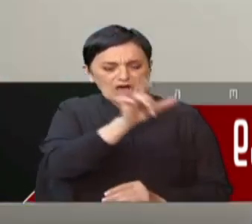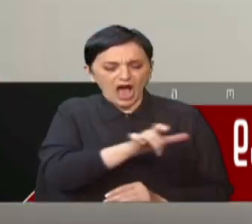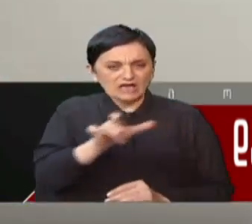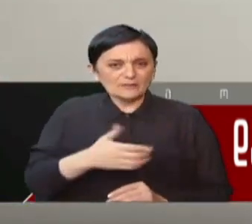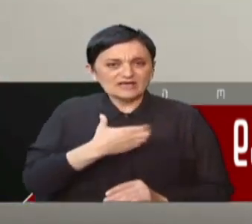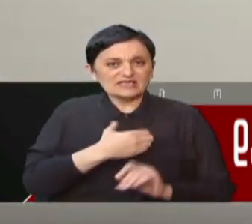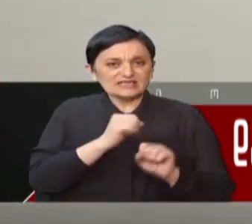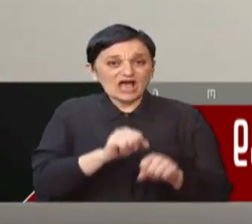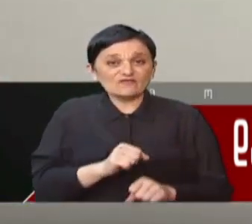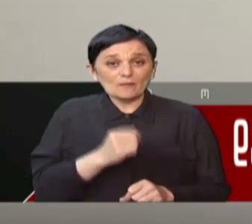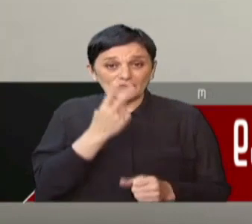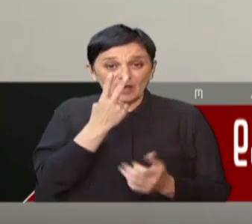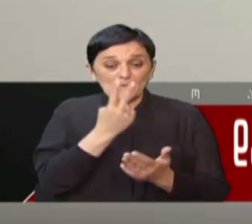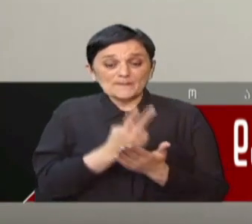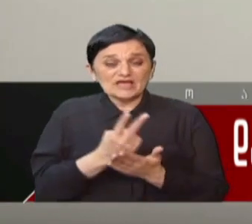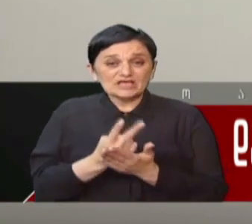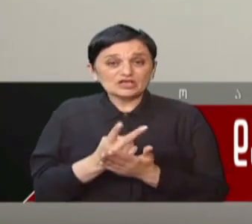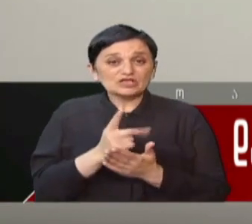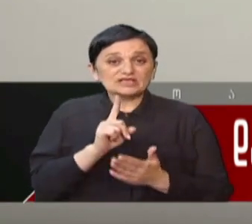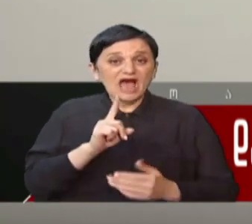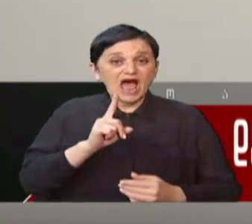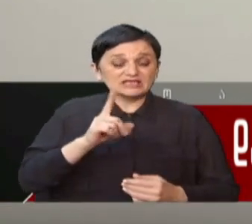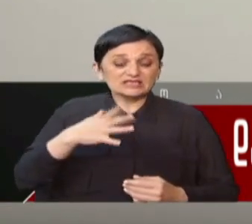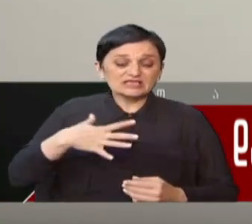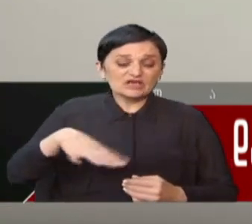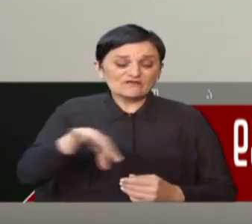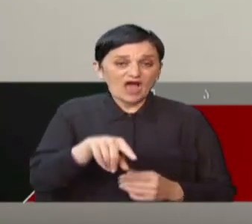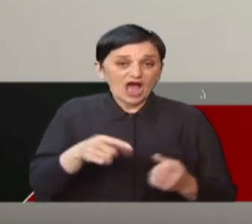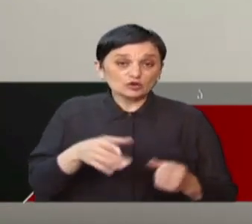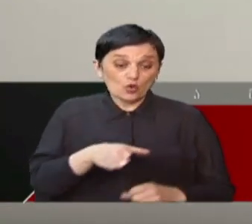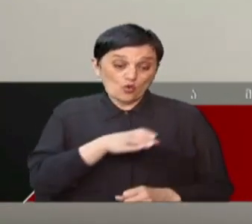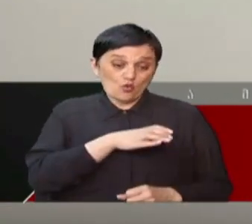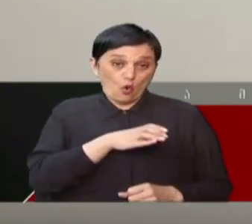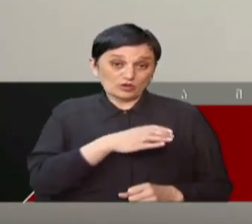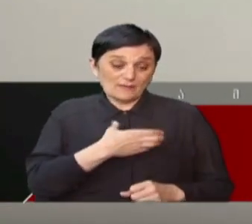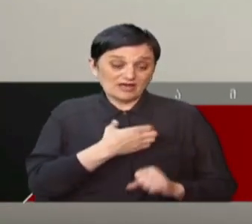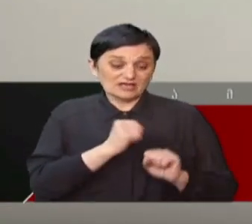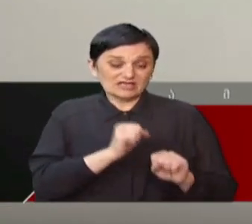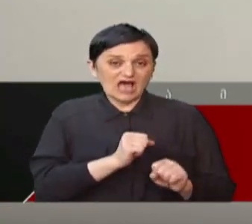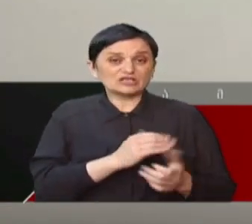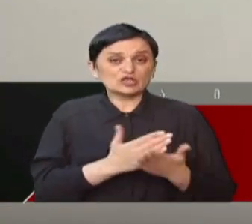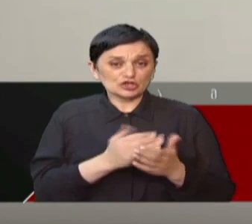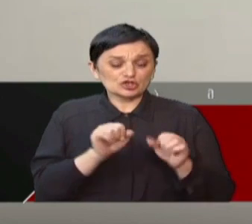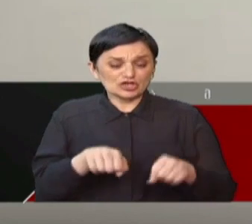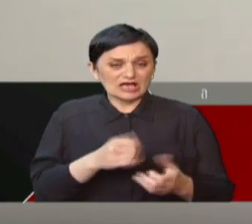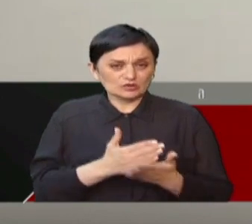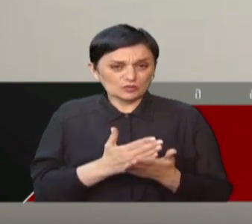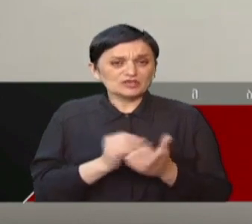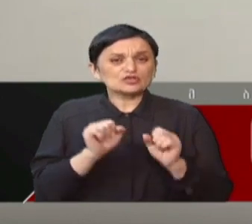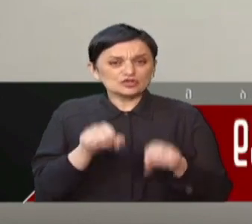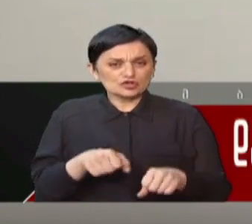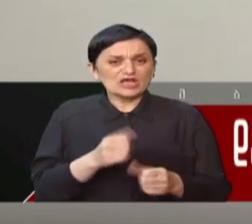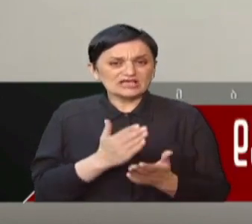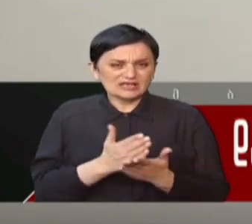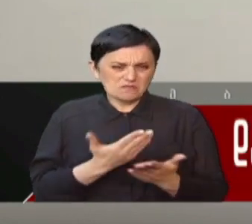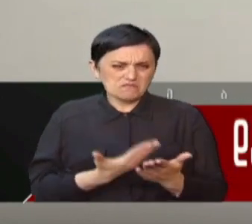ადამიანებში დაზღვევა. ეს იმის მიხედვით არის უკვე ქვეყანას რა შეიძლება ჭირდებოდეს, თუმცა ქონების დაზღვევის ნაწილში ეს შესაძლებლობა არის და კიდევ შესაძლებელია